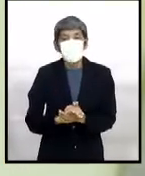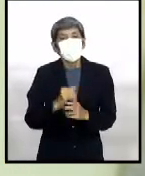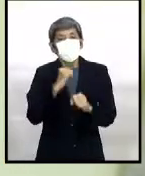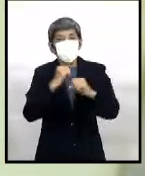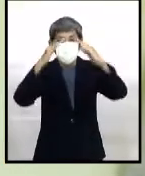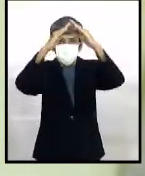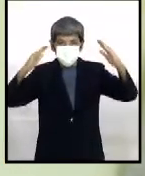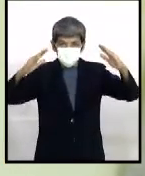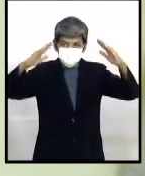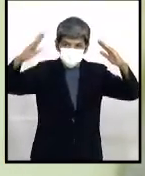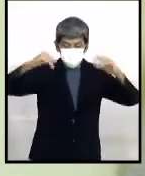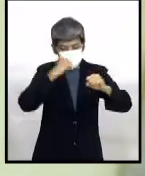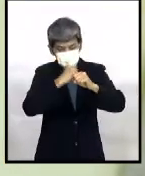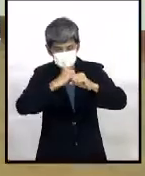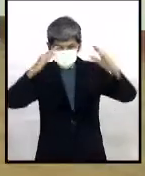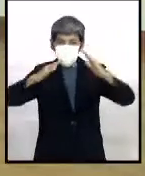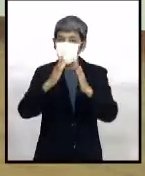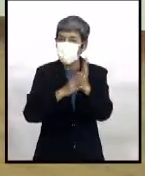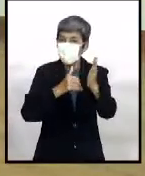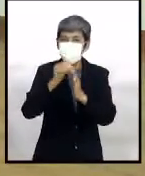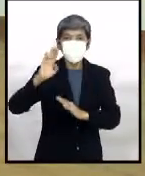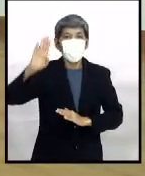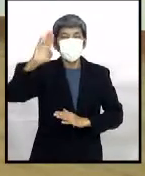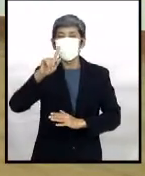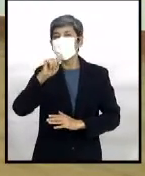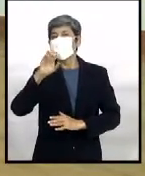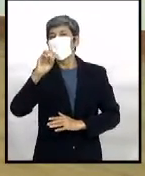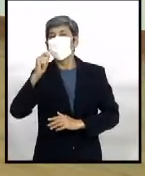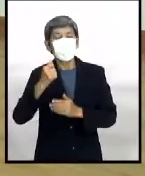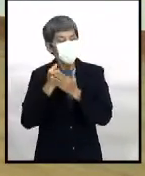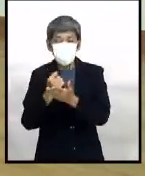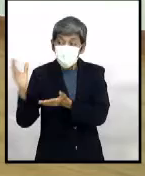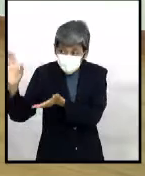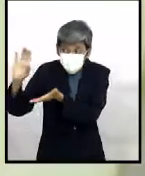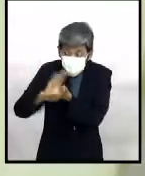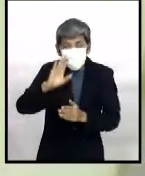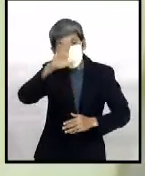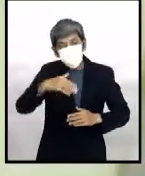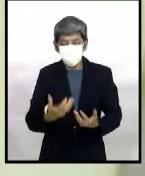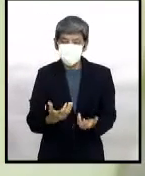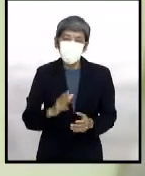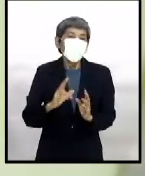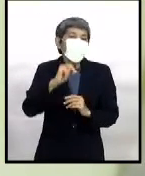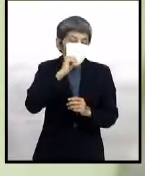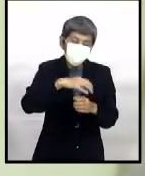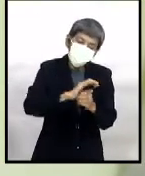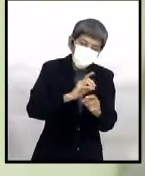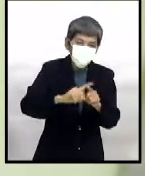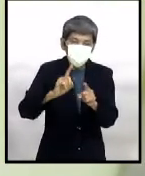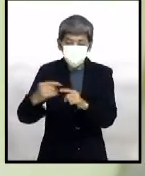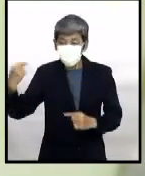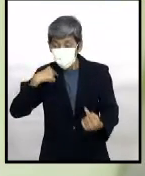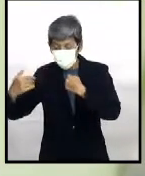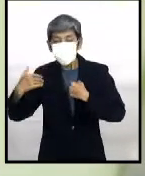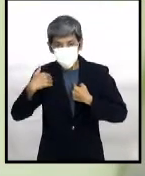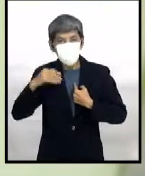ให้หลังคานี่เป็นเพื่อนถาปัดให้สีบริษัทรู้สึก TOA ให้ไปขอมาสุขภัณฑ์ของเด็กมีติดต่อม